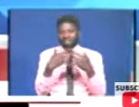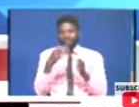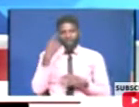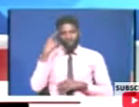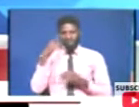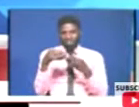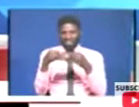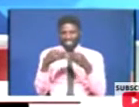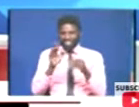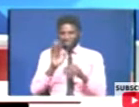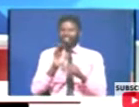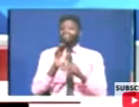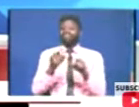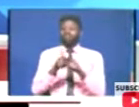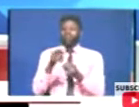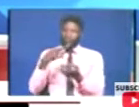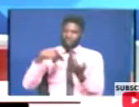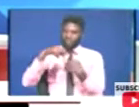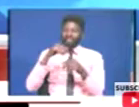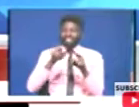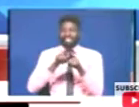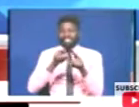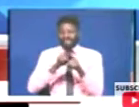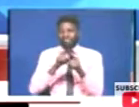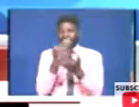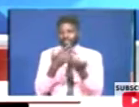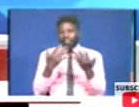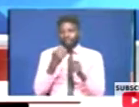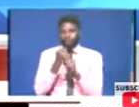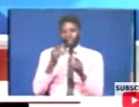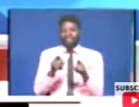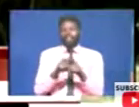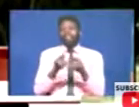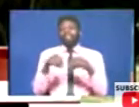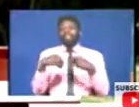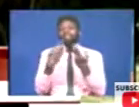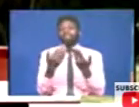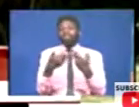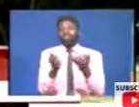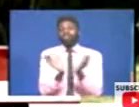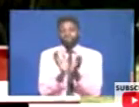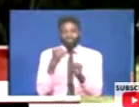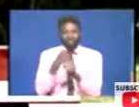vifaa vingine vya wafanyakazi pamoja na kubuni nafasi za kazi kwa jamii.